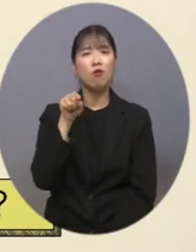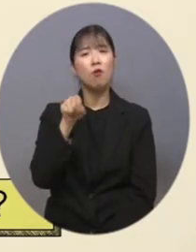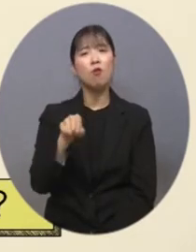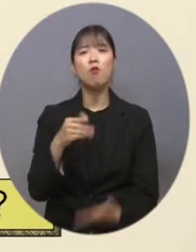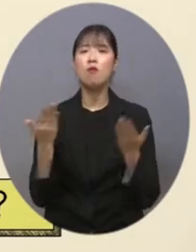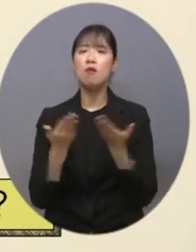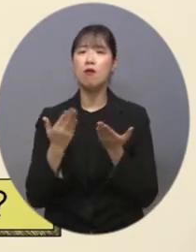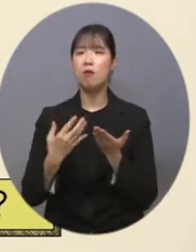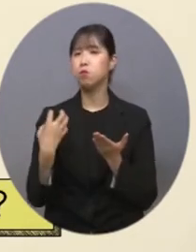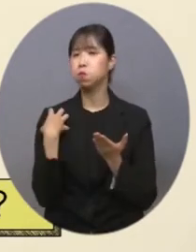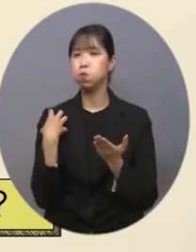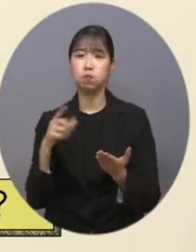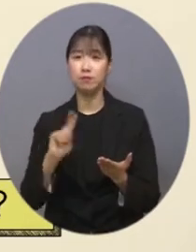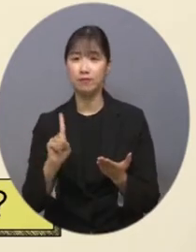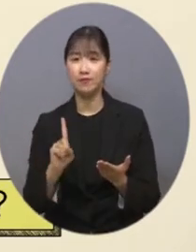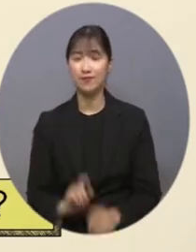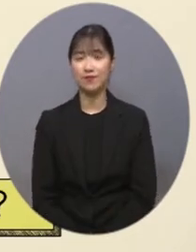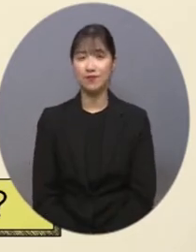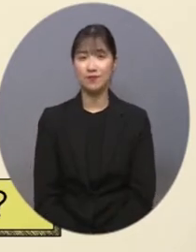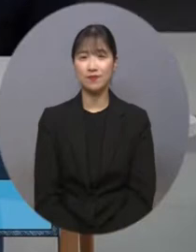직업은 어떤 일을 하시는 건가요?